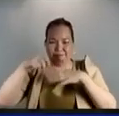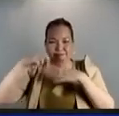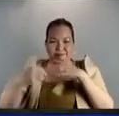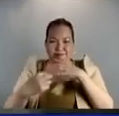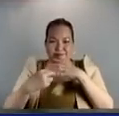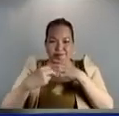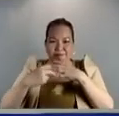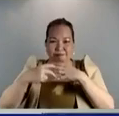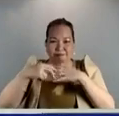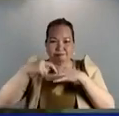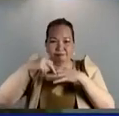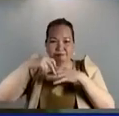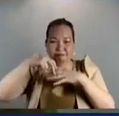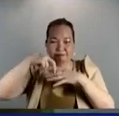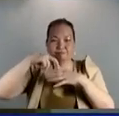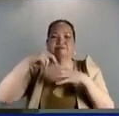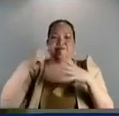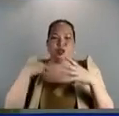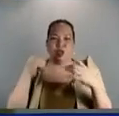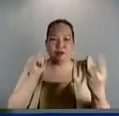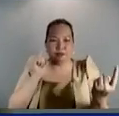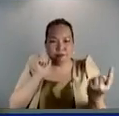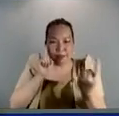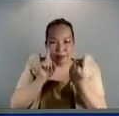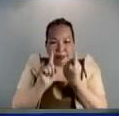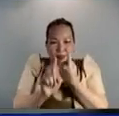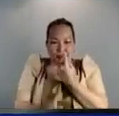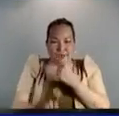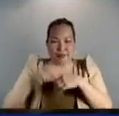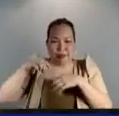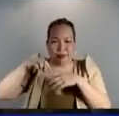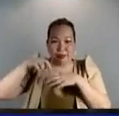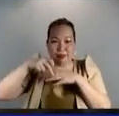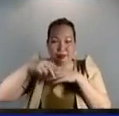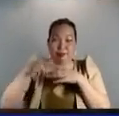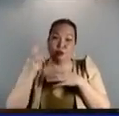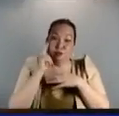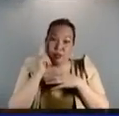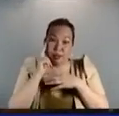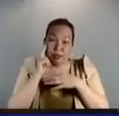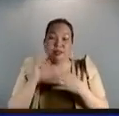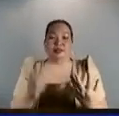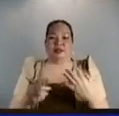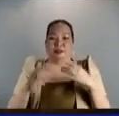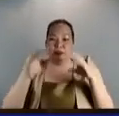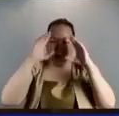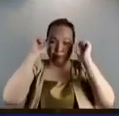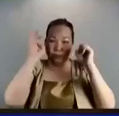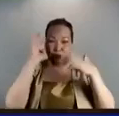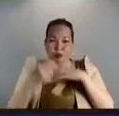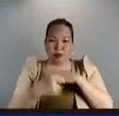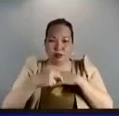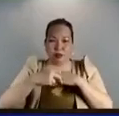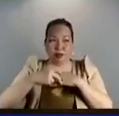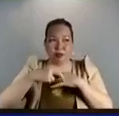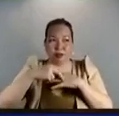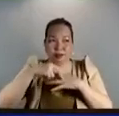magsasalubong ni outgoing President Rodrigo Duterte. Ayan na. Alright, so ito na nga po. Paakyat na siya. At siya po ay paakyat na po.